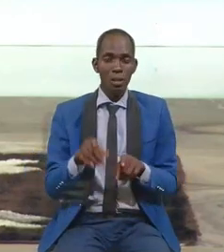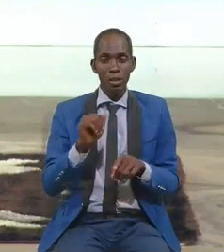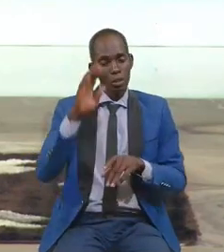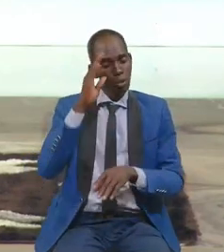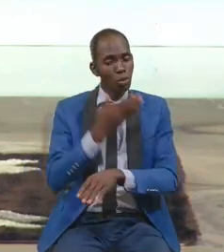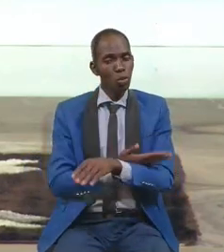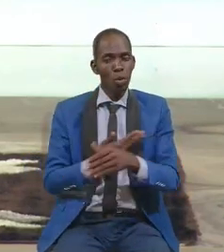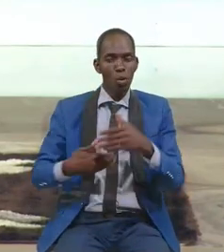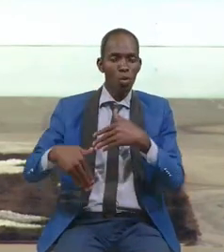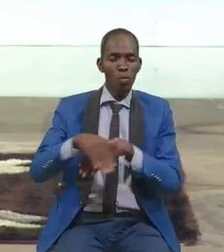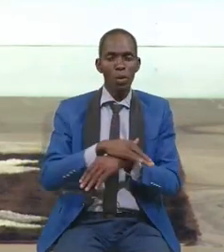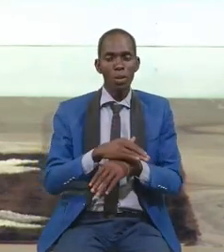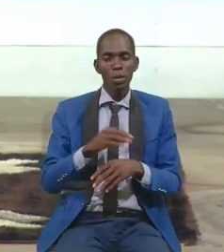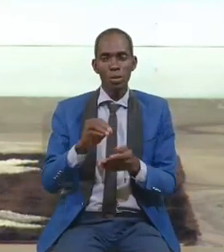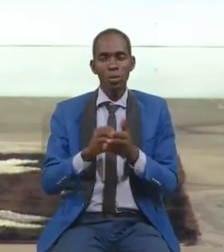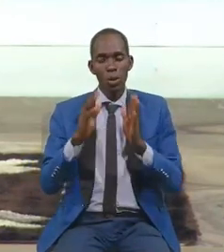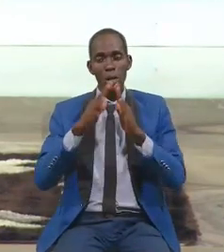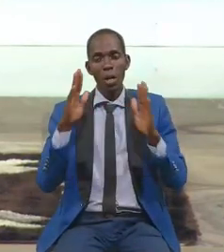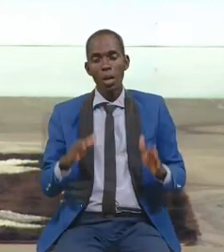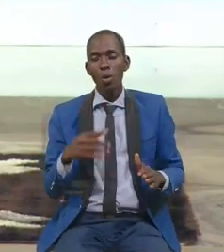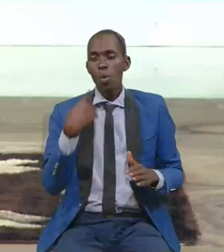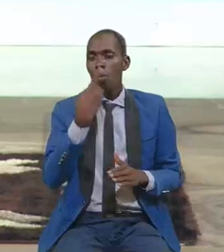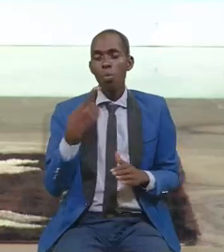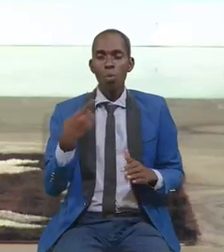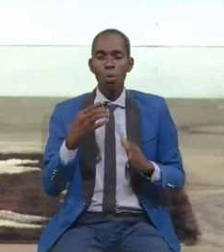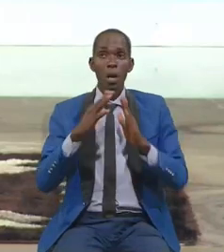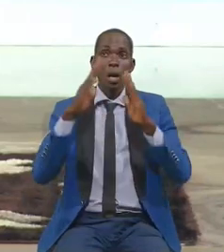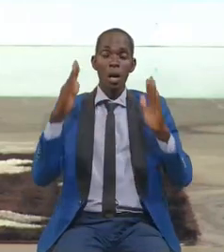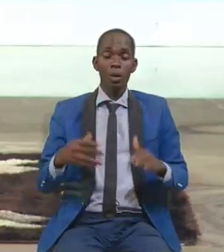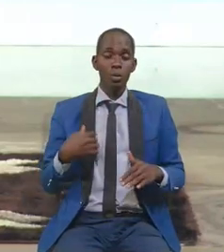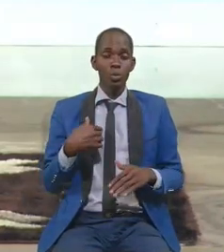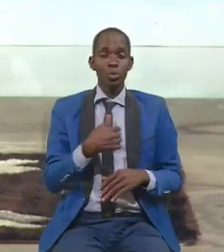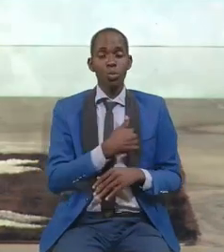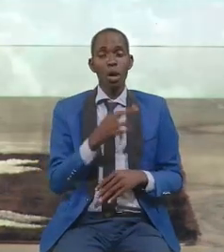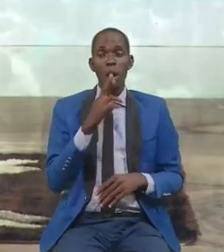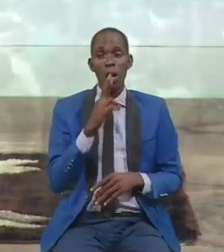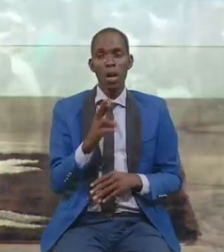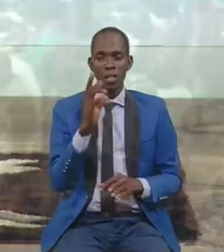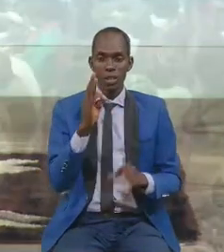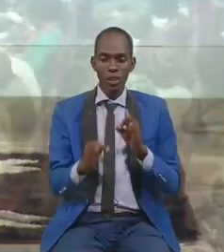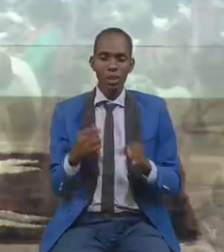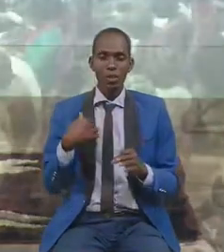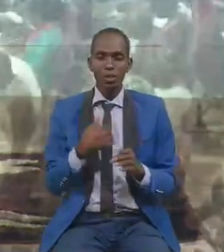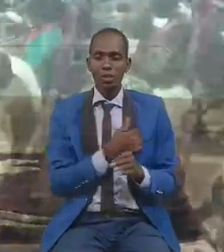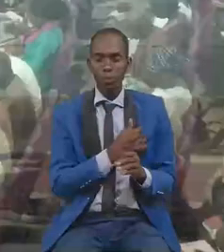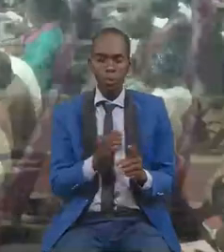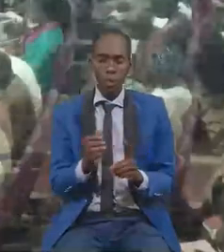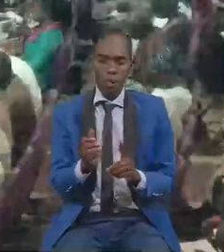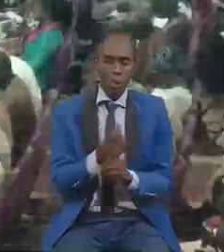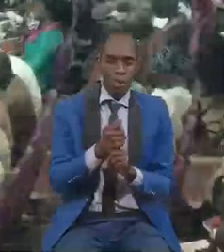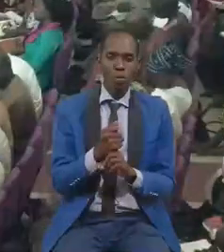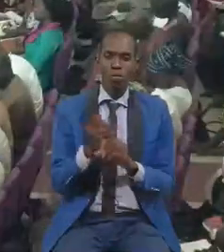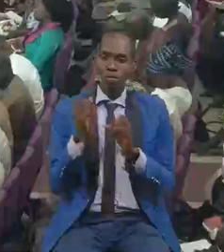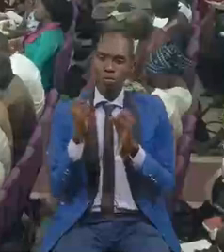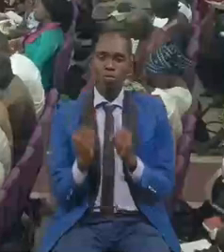sa maison, c'est nous. Pourvu que nous retenions. Ouais, pourvu, ou bien si,